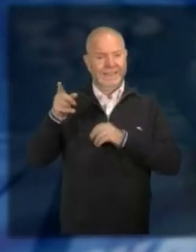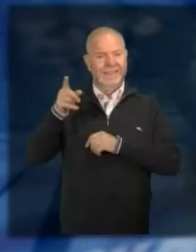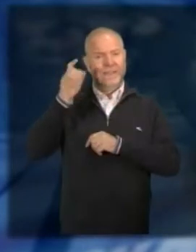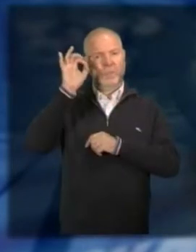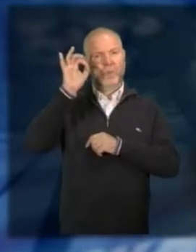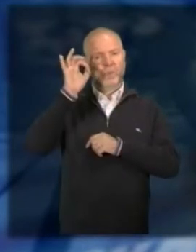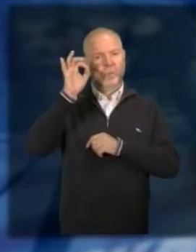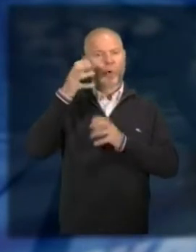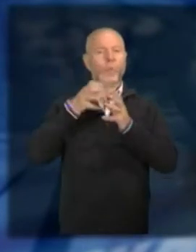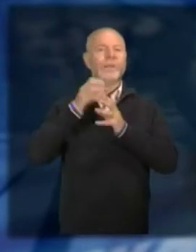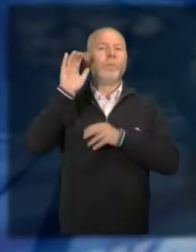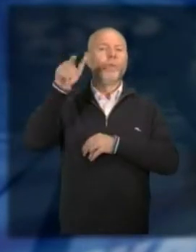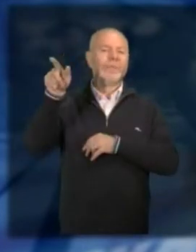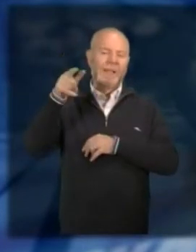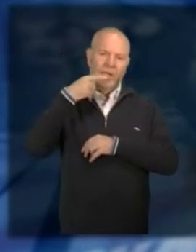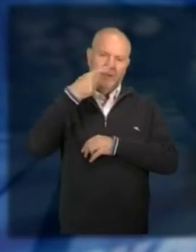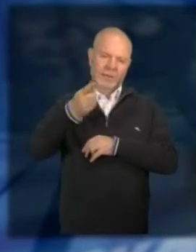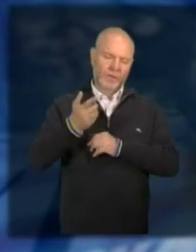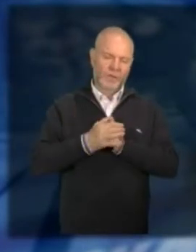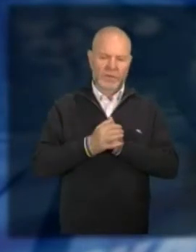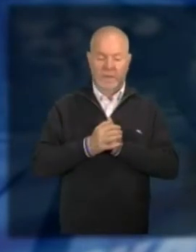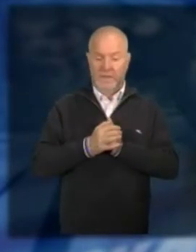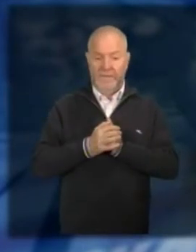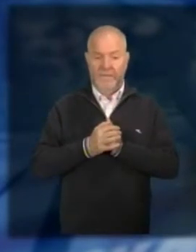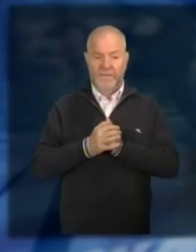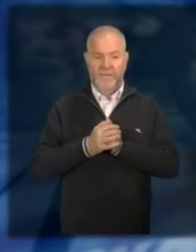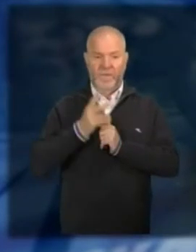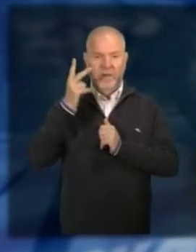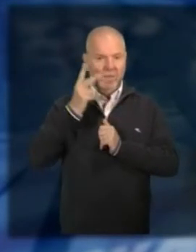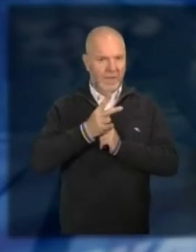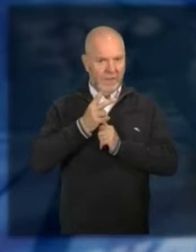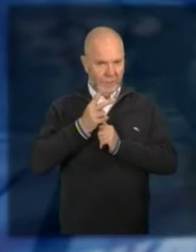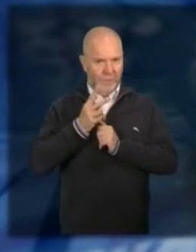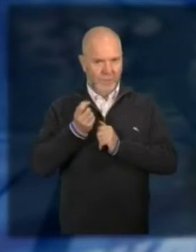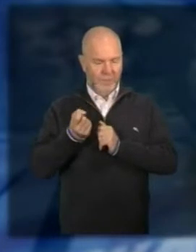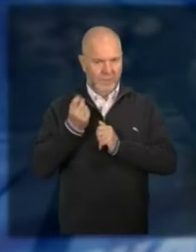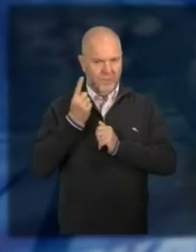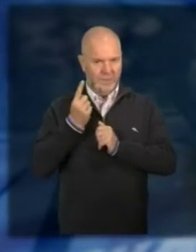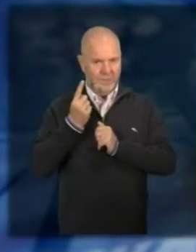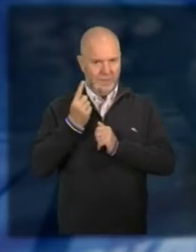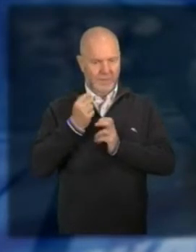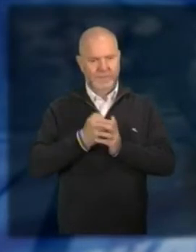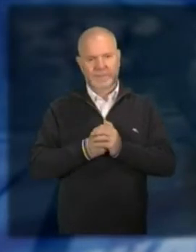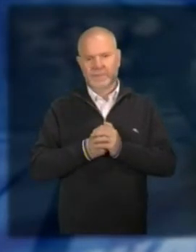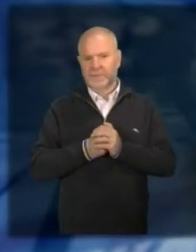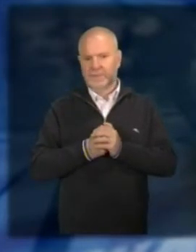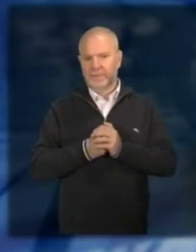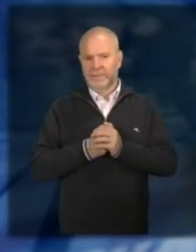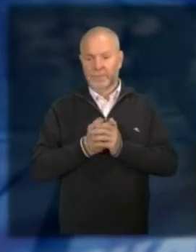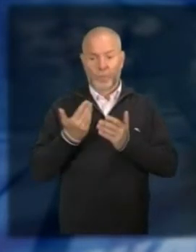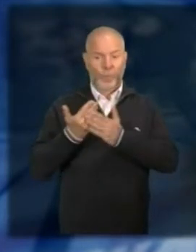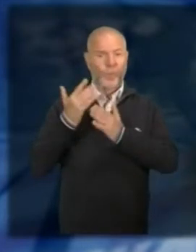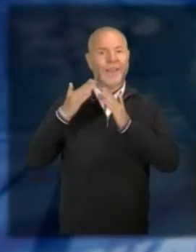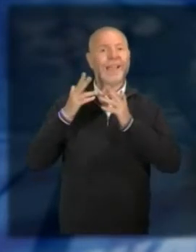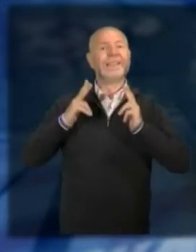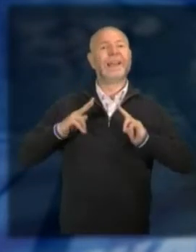la riunione di consiglio dell'ente. Una notizia che è destinata a non passare sicuramente inosservata, vista la portata. Della nuova casa di